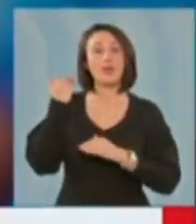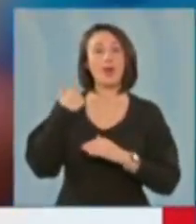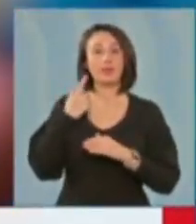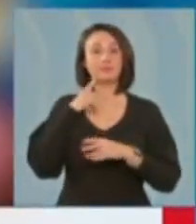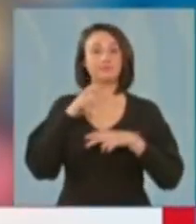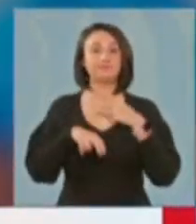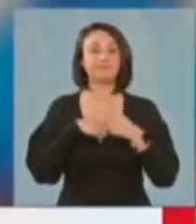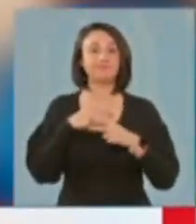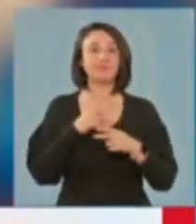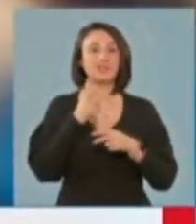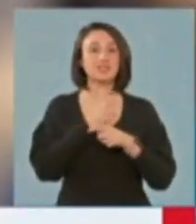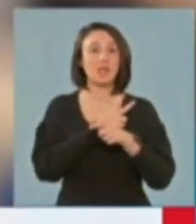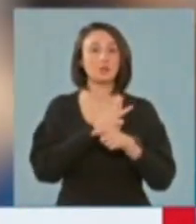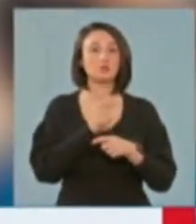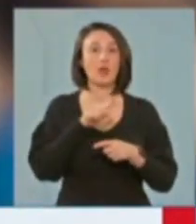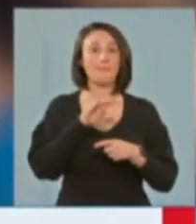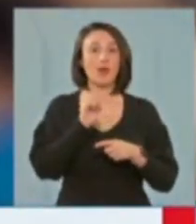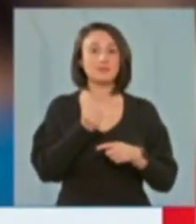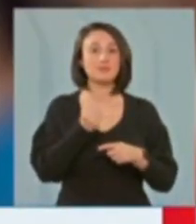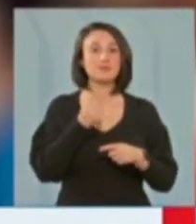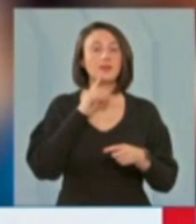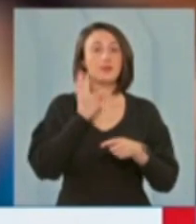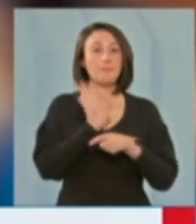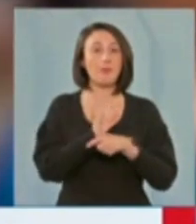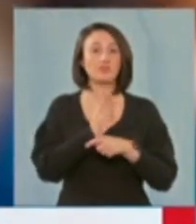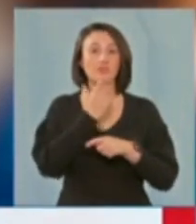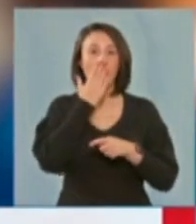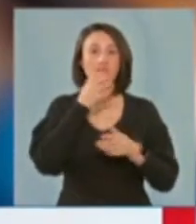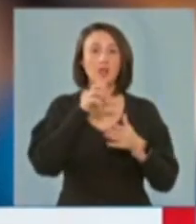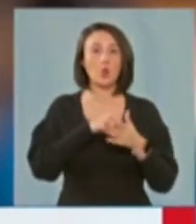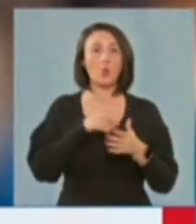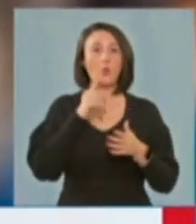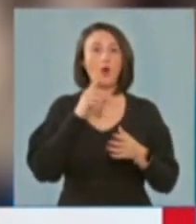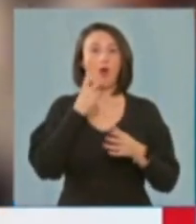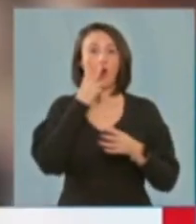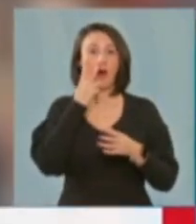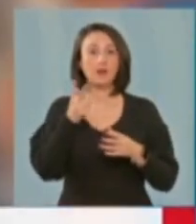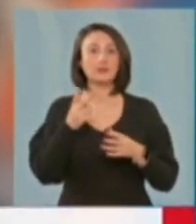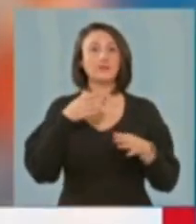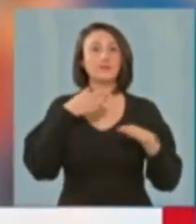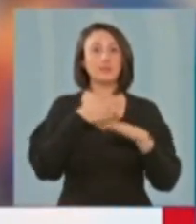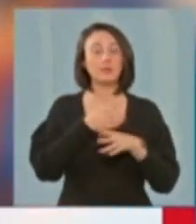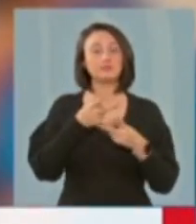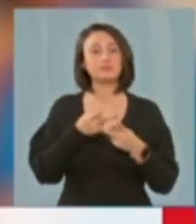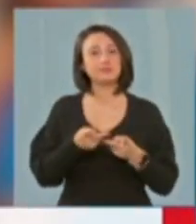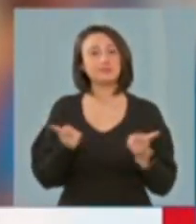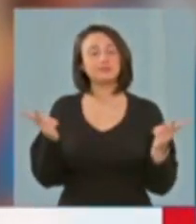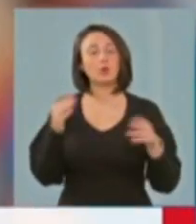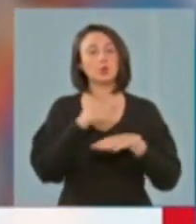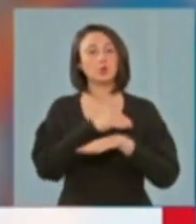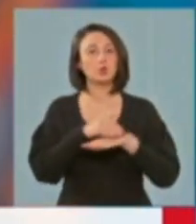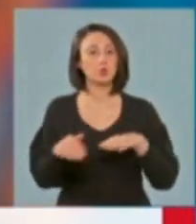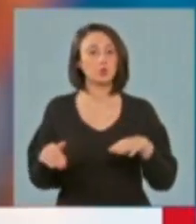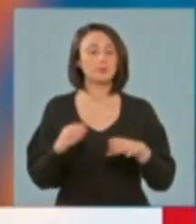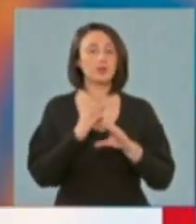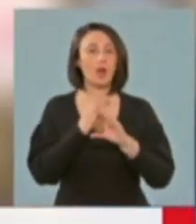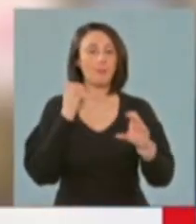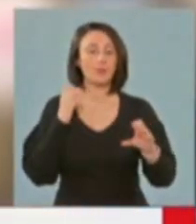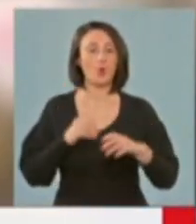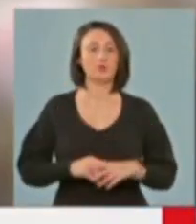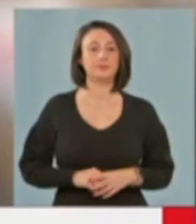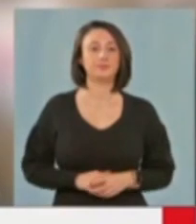se răstoarne în statul Chiapas. Imaginile de la locul accidentului arată victimele împrăștiate pe drum lângă camionul